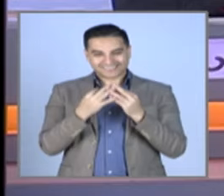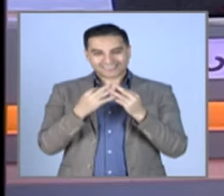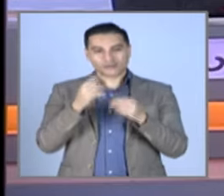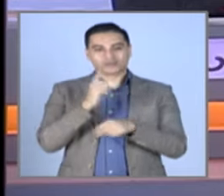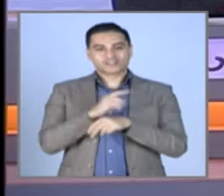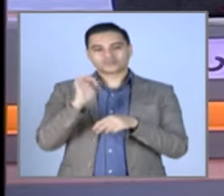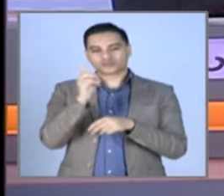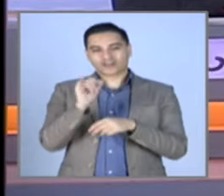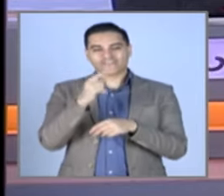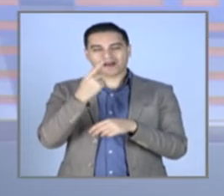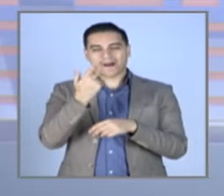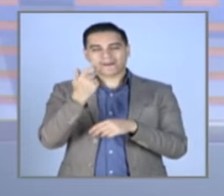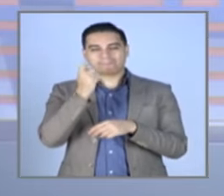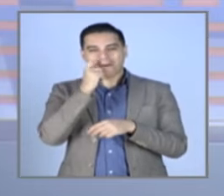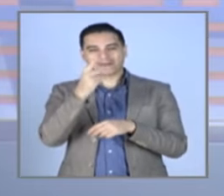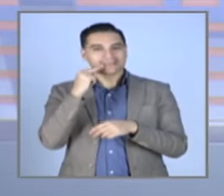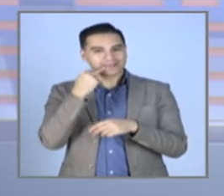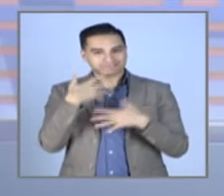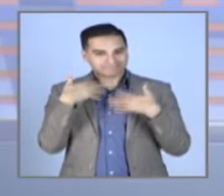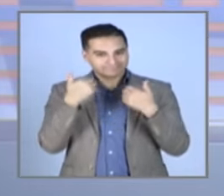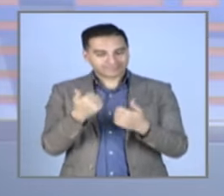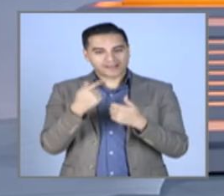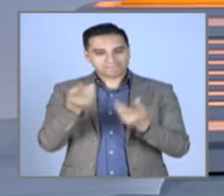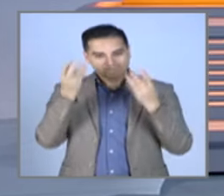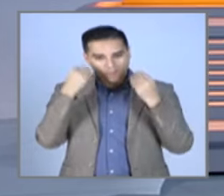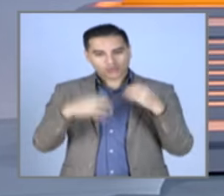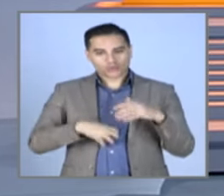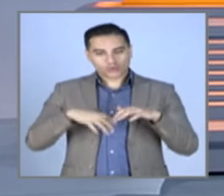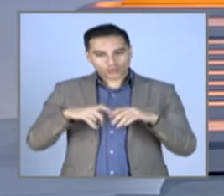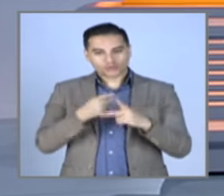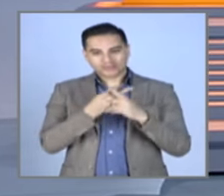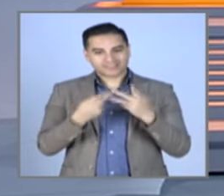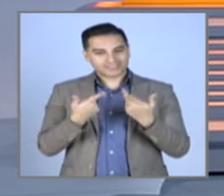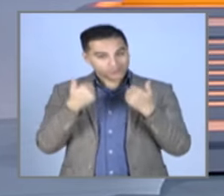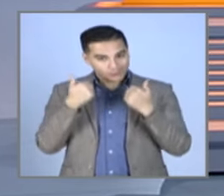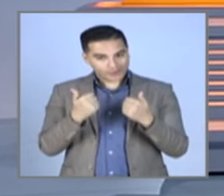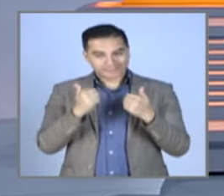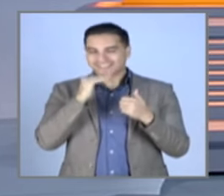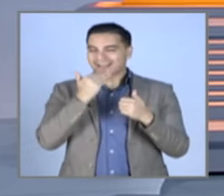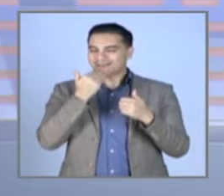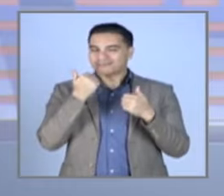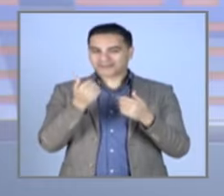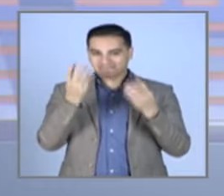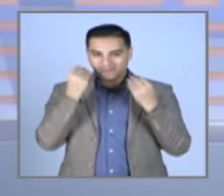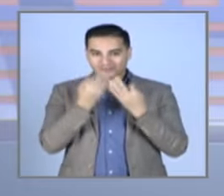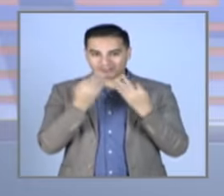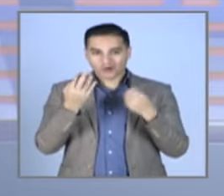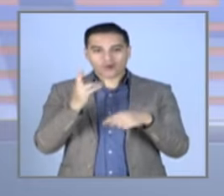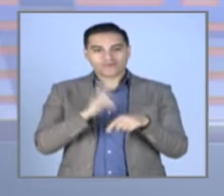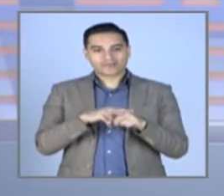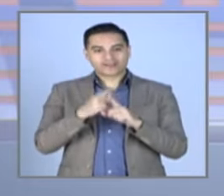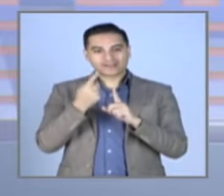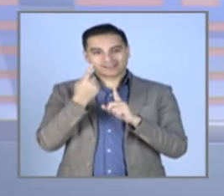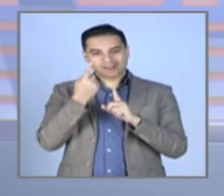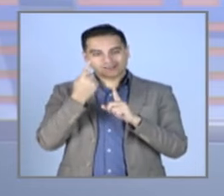مصطفى اخبارك ايه؟ الحمد لله والله كله كويس. كله تمام. اخبار تكنولوجيا المعلومات ايه؟ كويسة الحمد لله رب العالمين. لو عندنا نصيحة